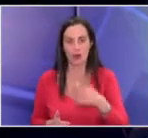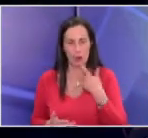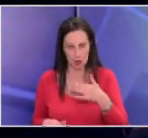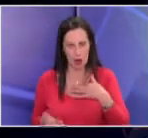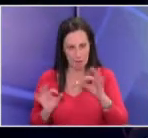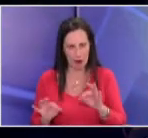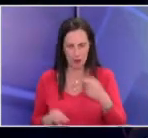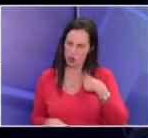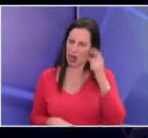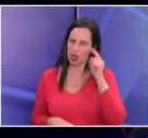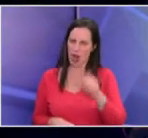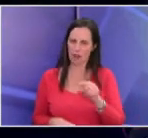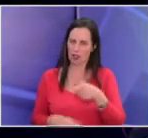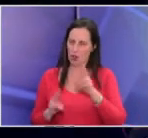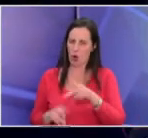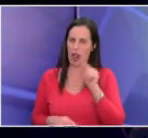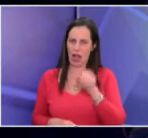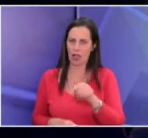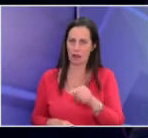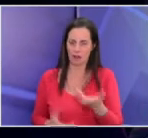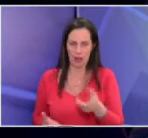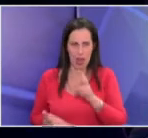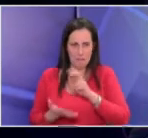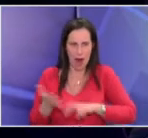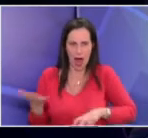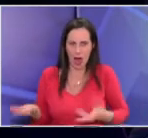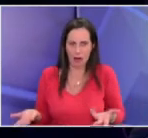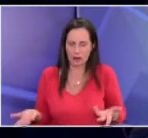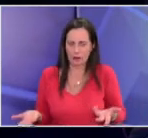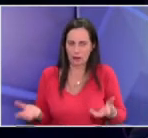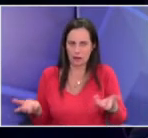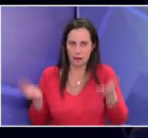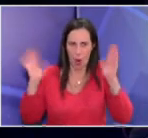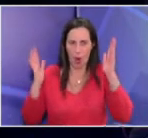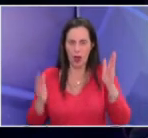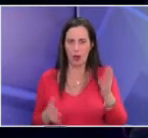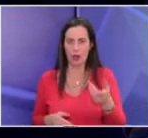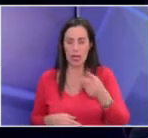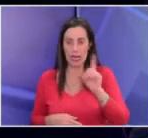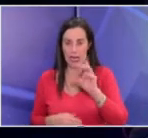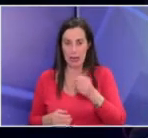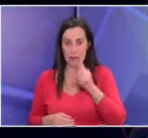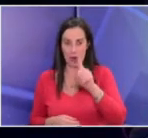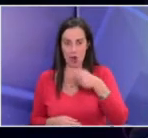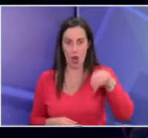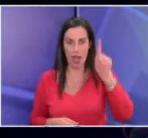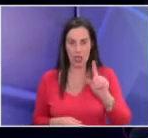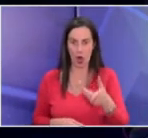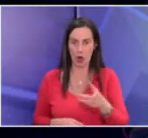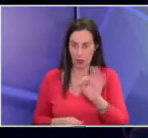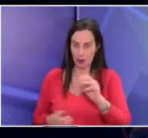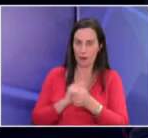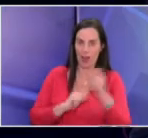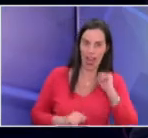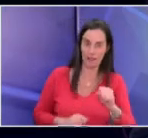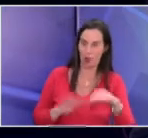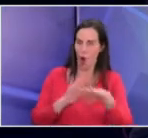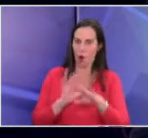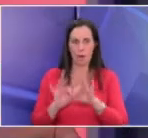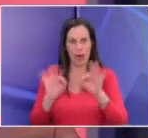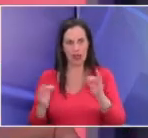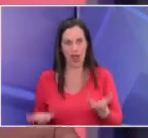מפריד, אנחנו עבדים. לא, אני ברור. אתה, תשמע, אתה משלם מעל 65% מס על כל שקל שאתה מרוויח, לא משנה איפה אתה עובד.